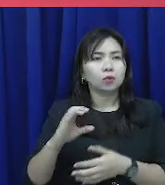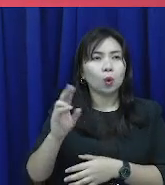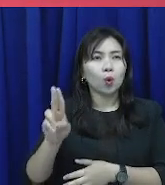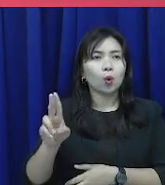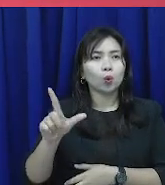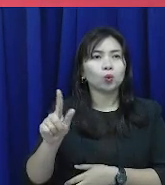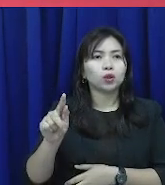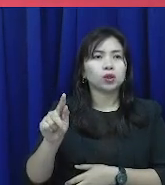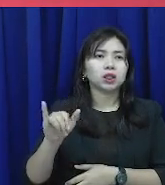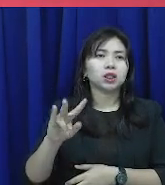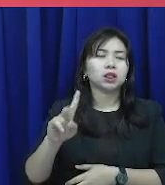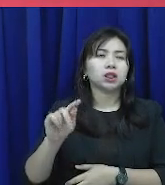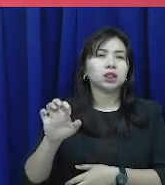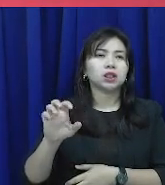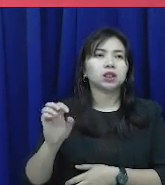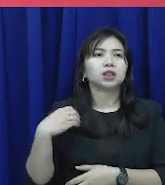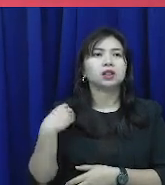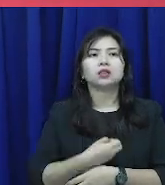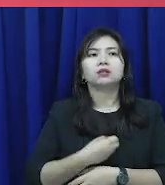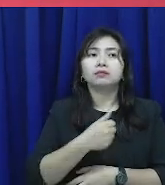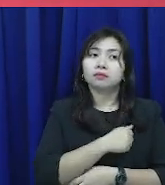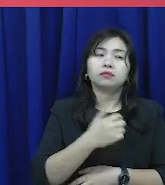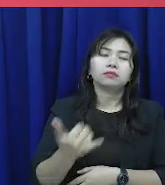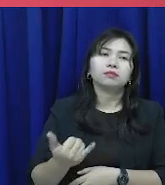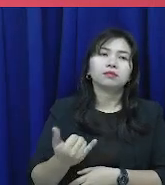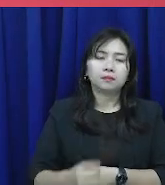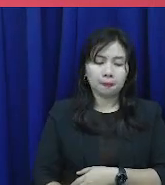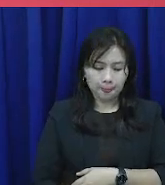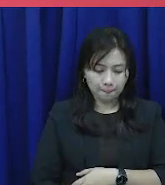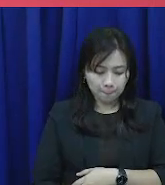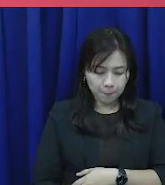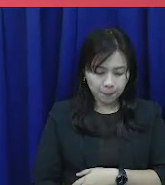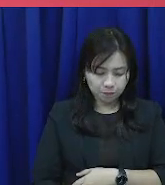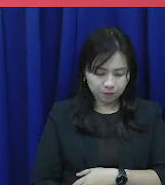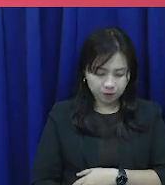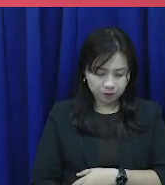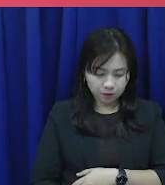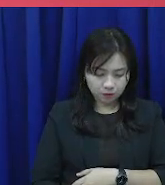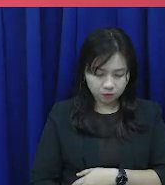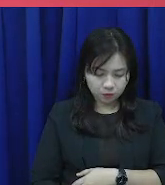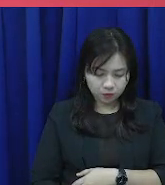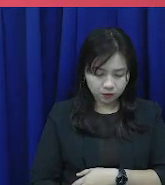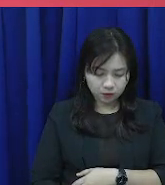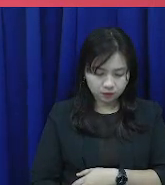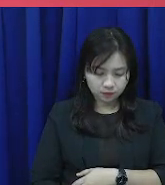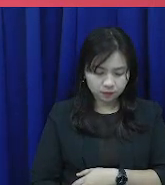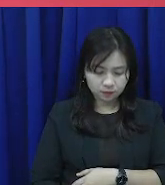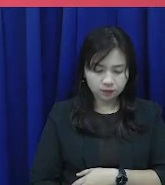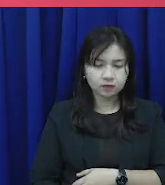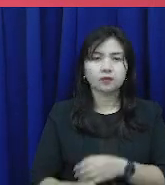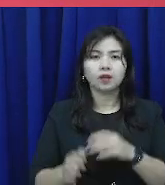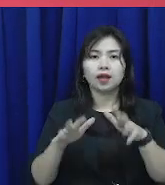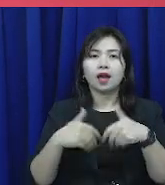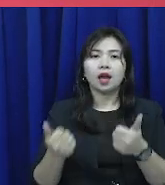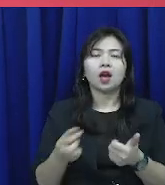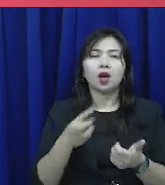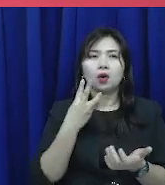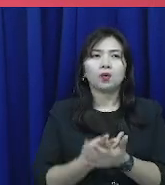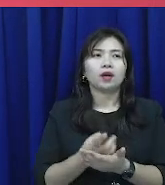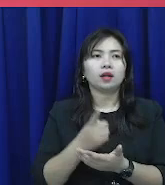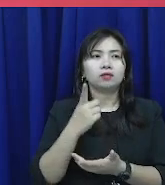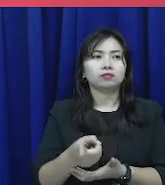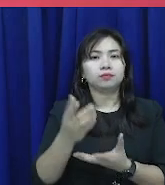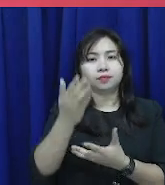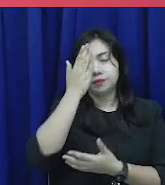ourselves sa susunod may maganda pa tayong pag-uusapan mga kapatid sa susunod na hbes how well Do you know your